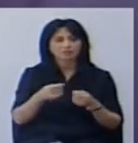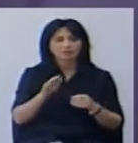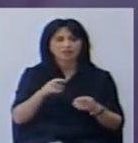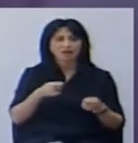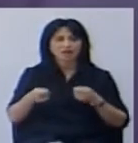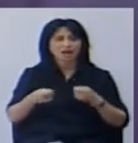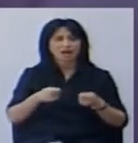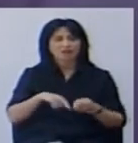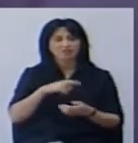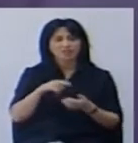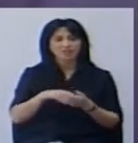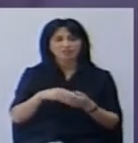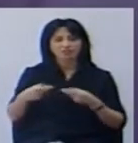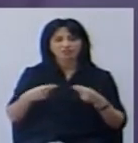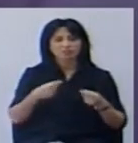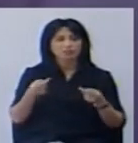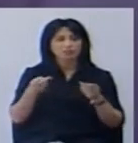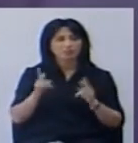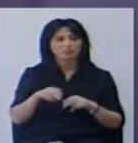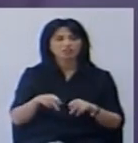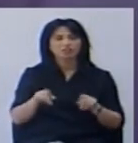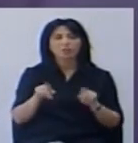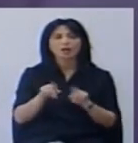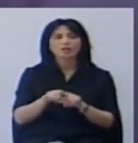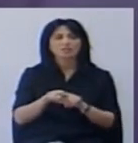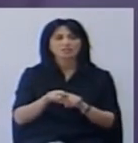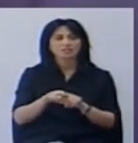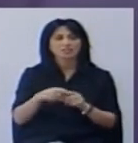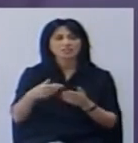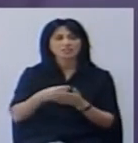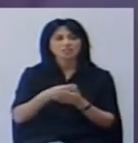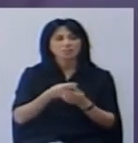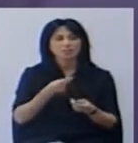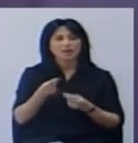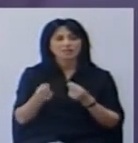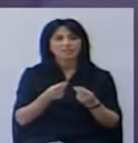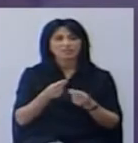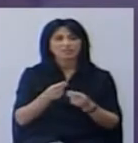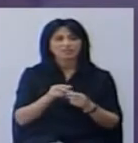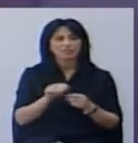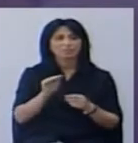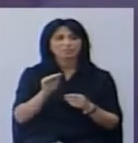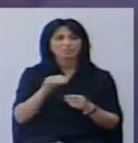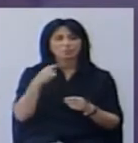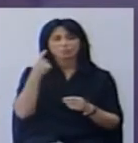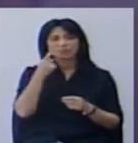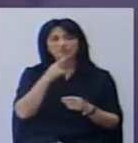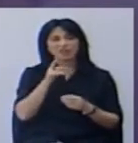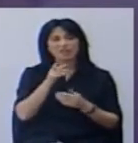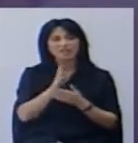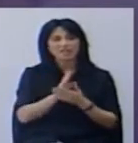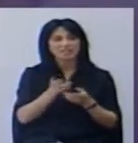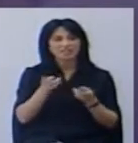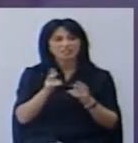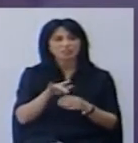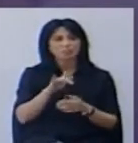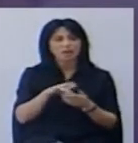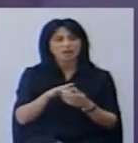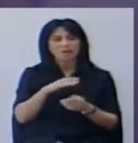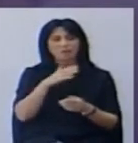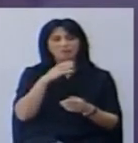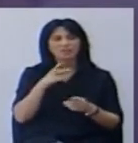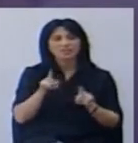განკარგავს ქალაქი და შემოსავლები დარჩება, ასევე საშემოსავლო გადასახადები, რომელიც ფიზიკური პირები და რაღაც ნაწილი დარჩება ქალაქში,